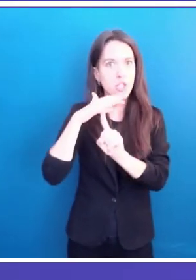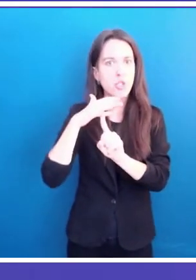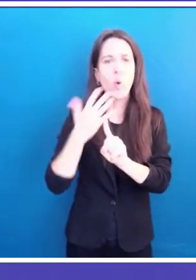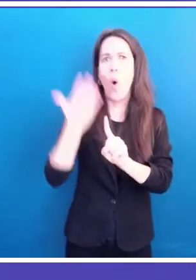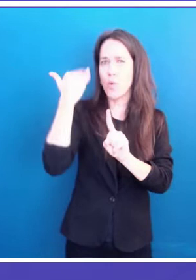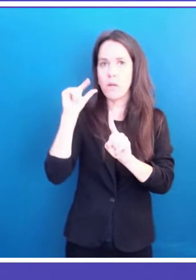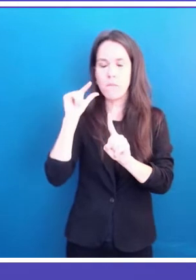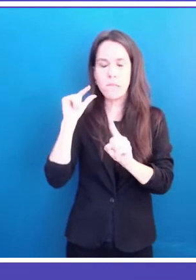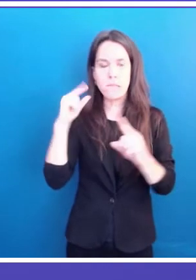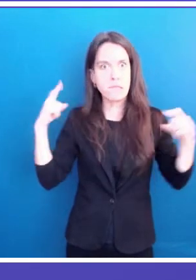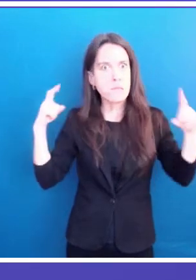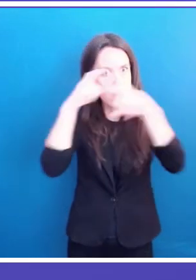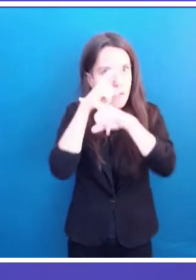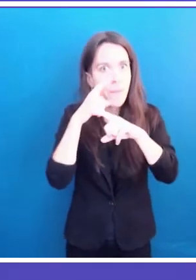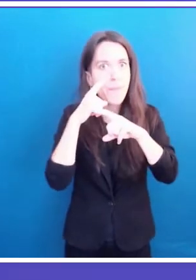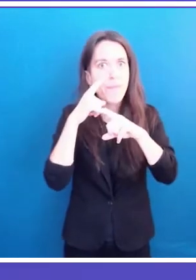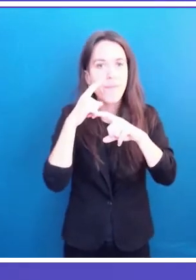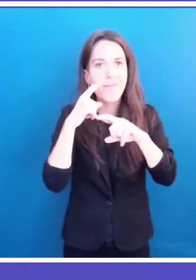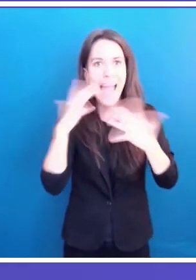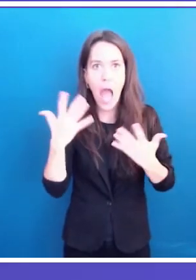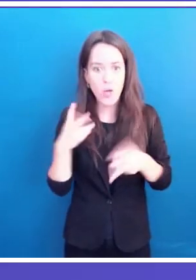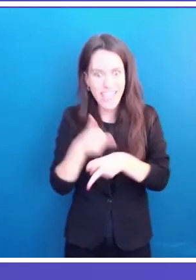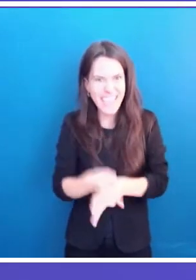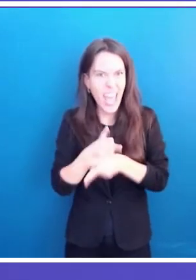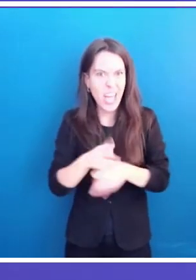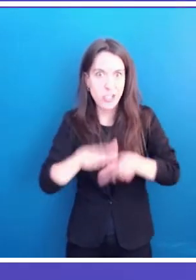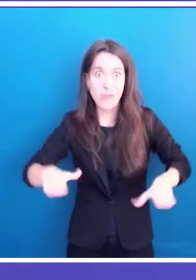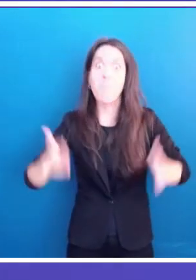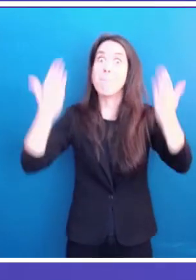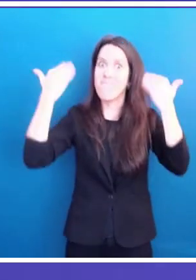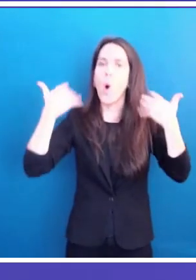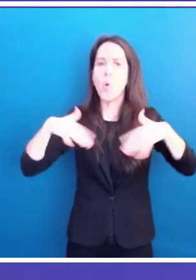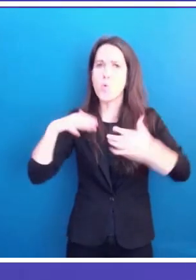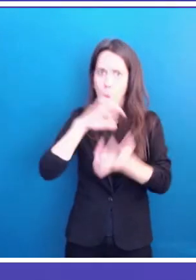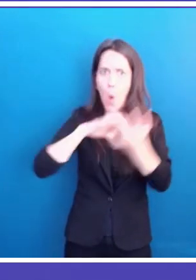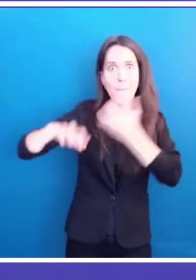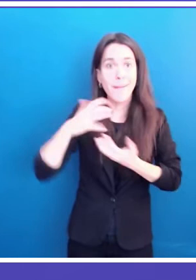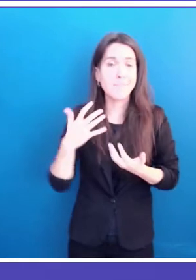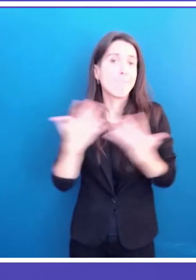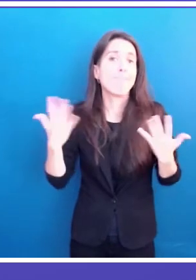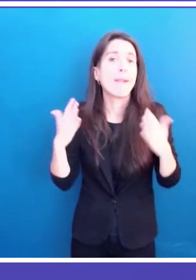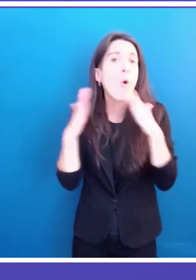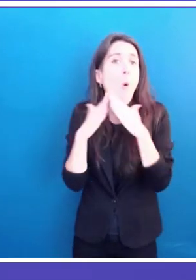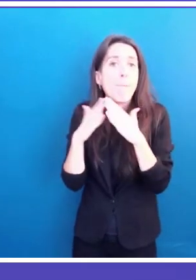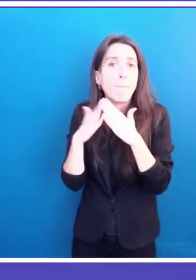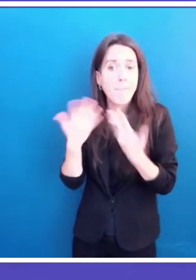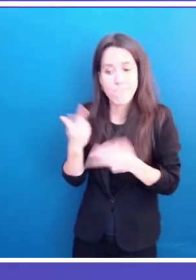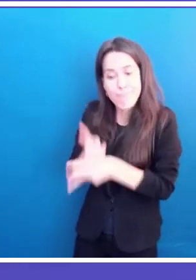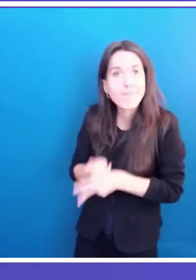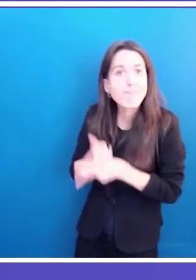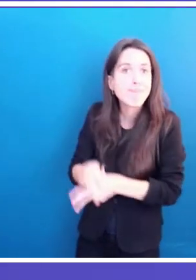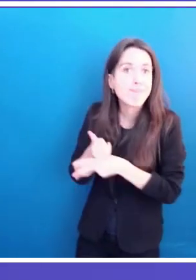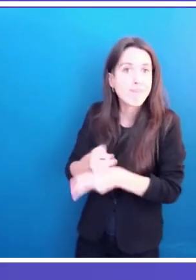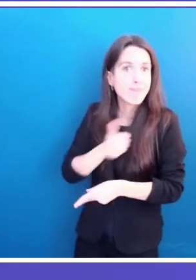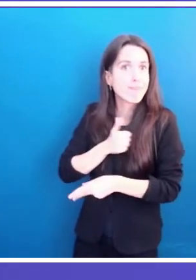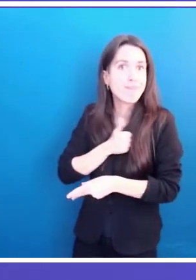يصعب فجوة. لدينا تقريبا 7.3 أطباء لكل 10,000 مواطن،